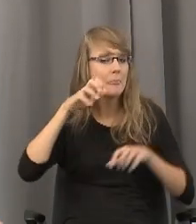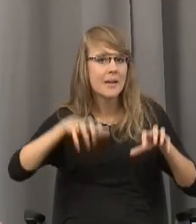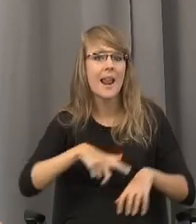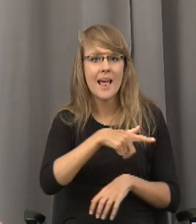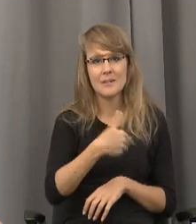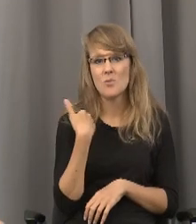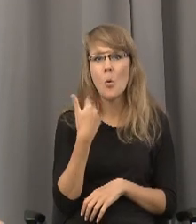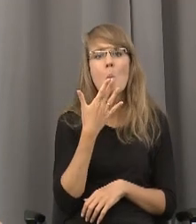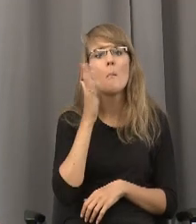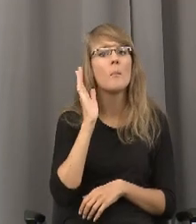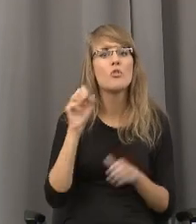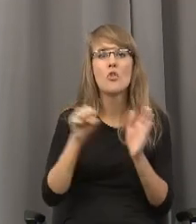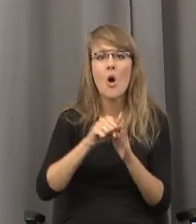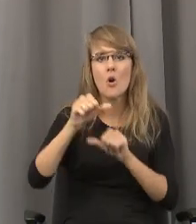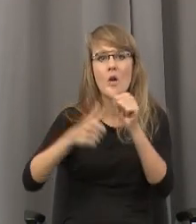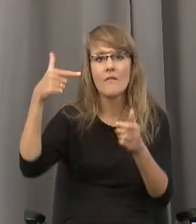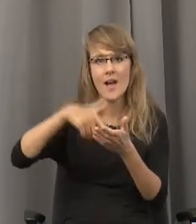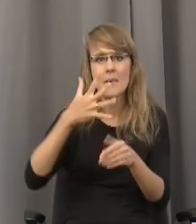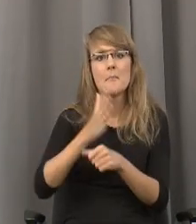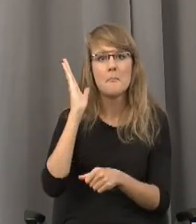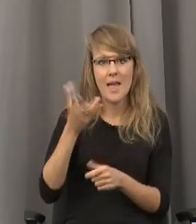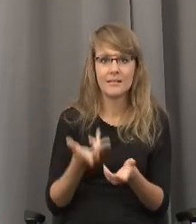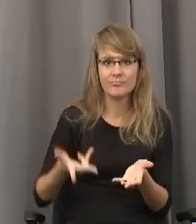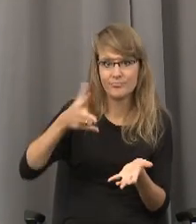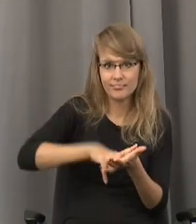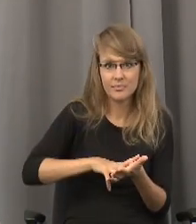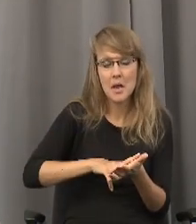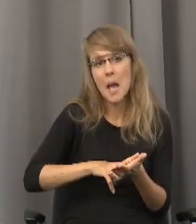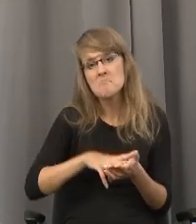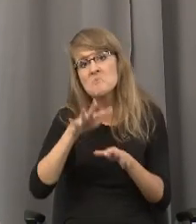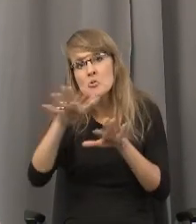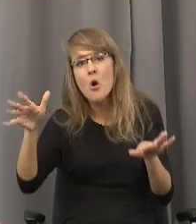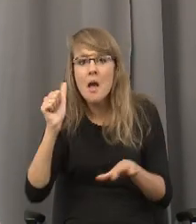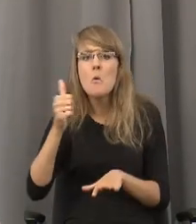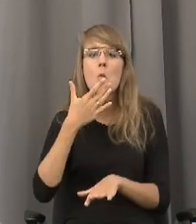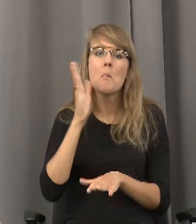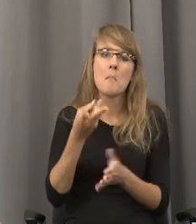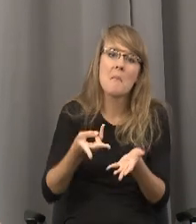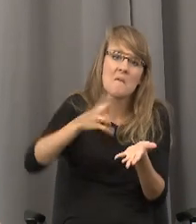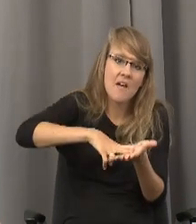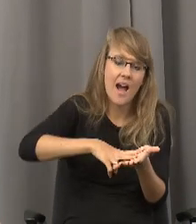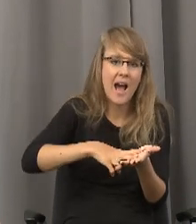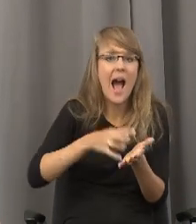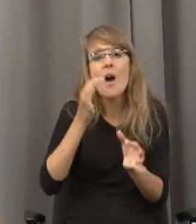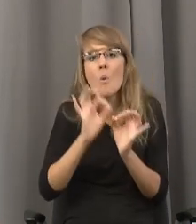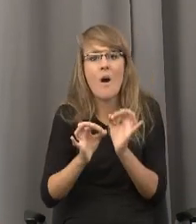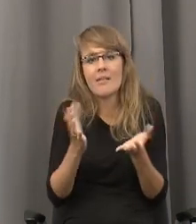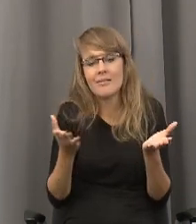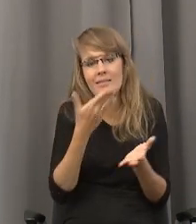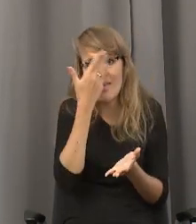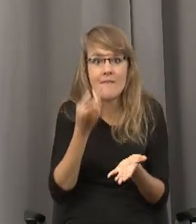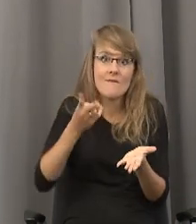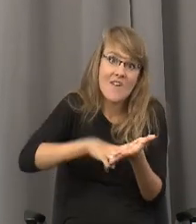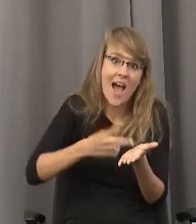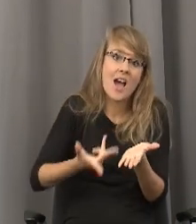szacunkach, potrojenia do roku 2050. Duża część ekspertów mówi podwojenie, czy to będzie podwojenie, czy to będzie potrojenie, to